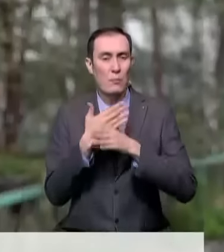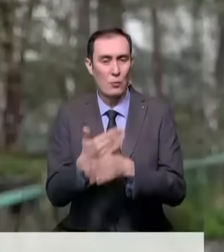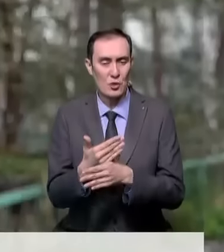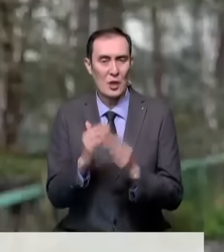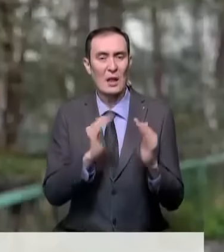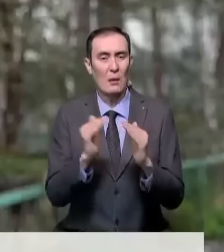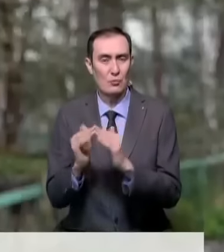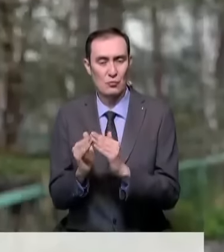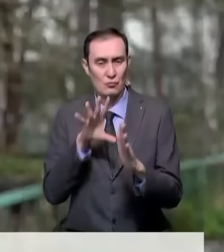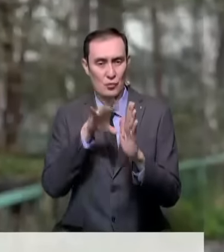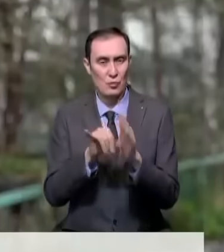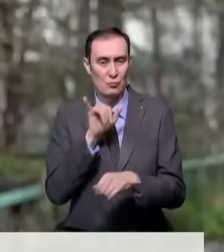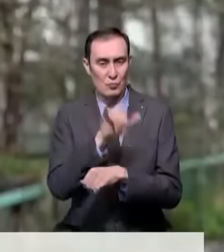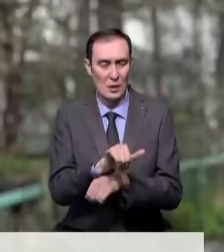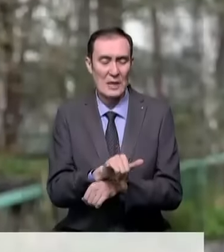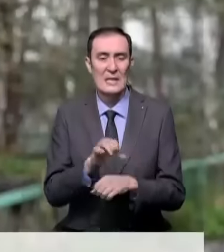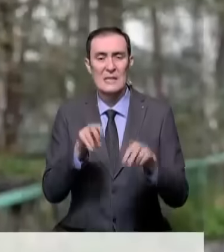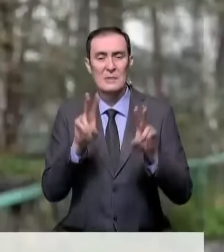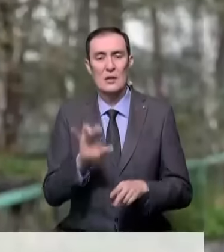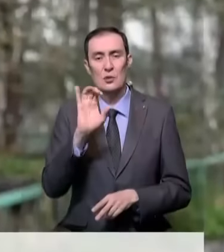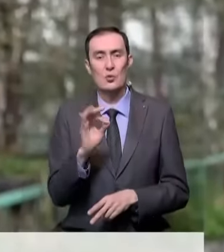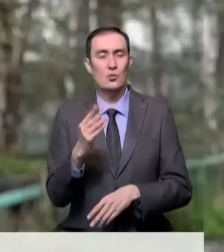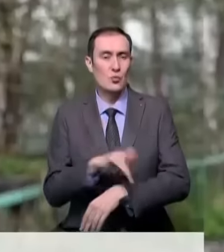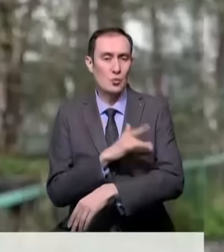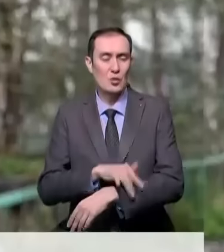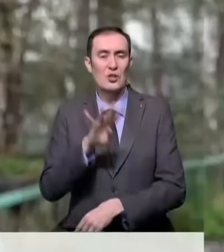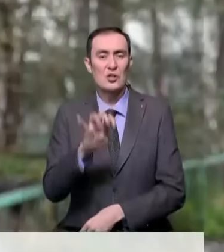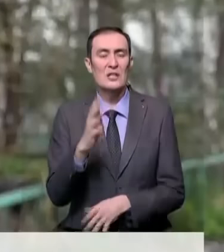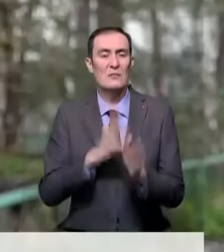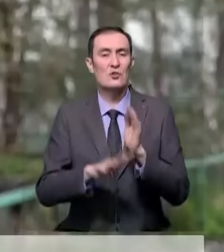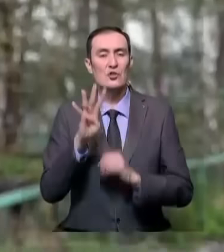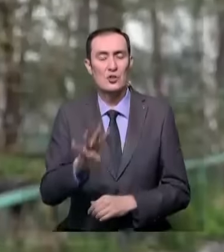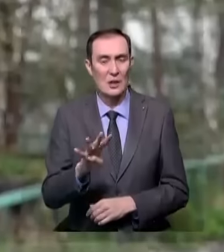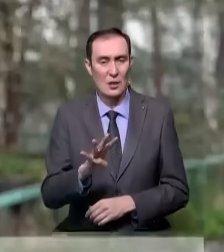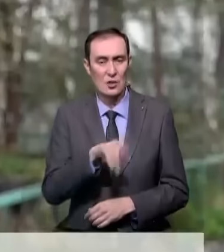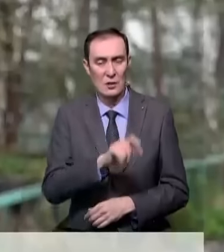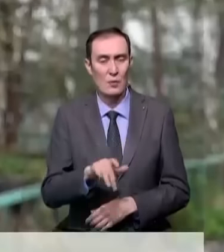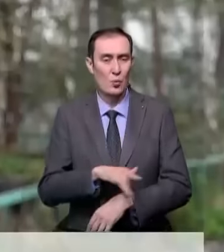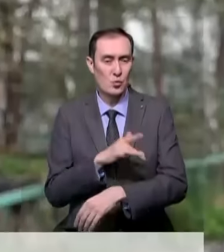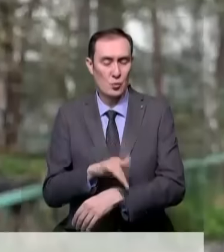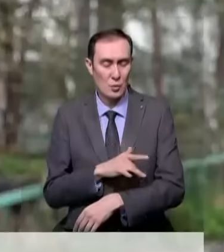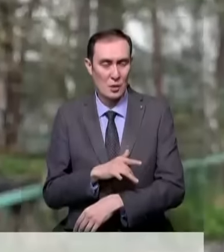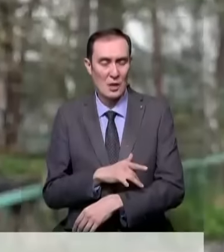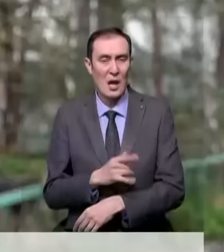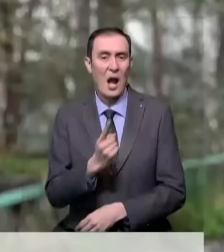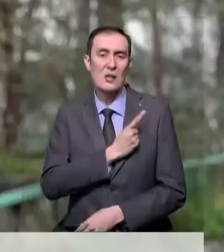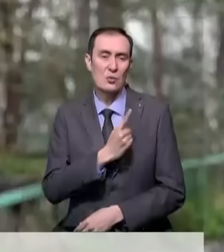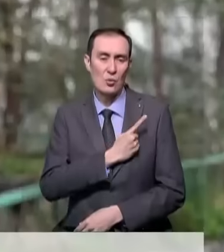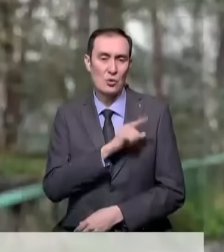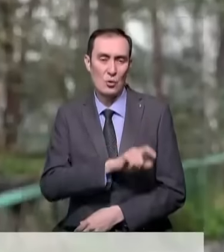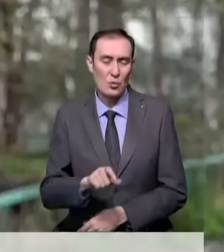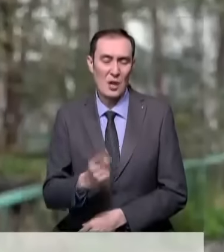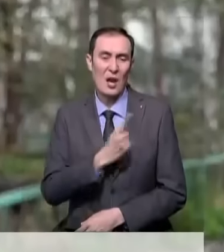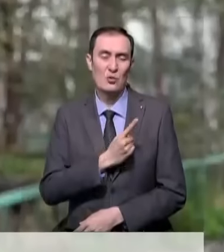на дому. Получают специальные социальные услуги 494 получателя услуг, одинокие,